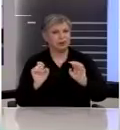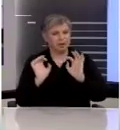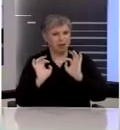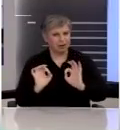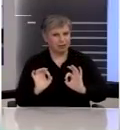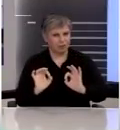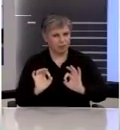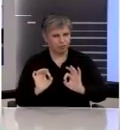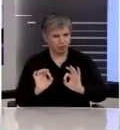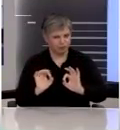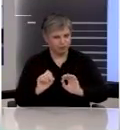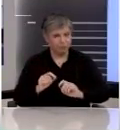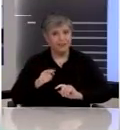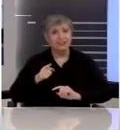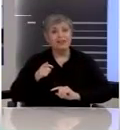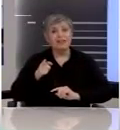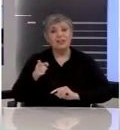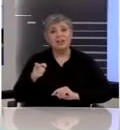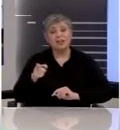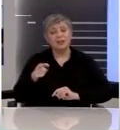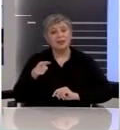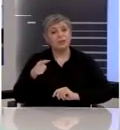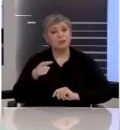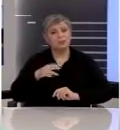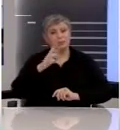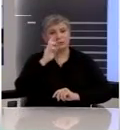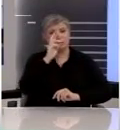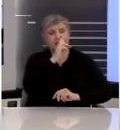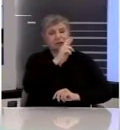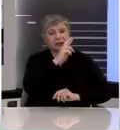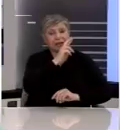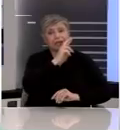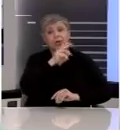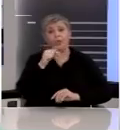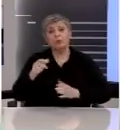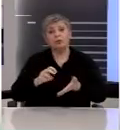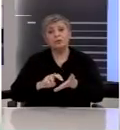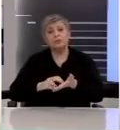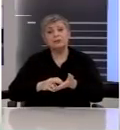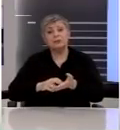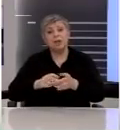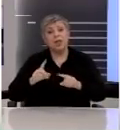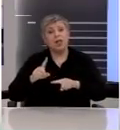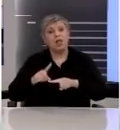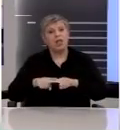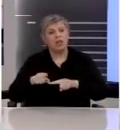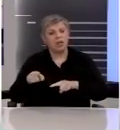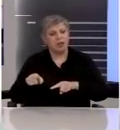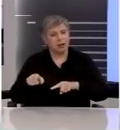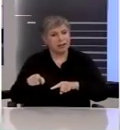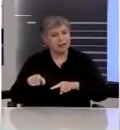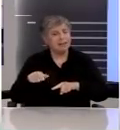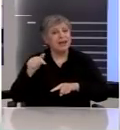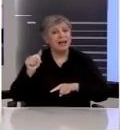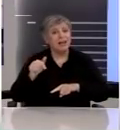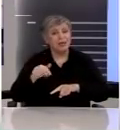στον στρατιωτικό ακόλουθό μας, στο στρατιωτικό ακόλουθο της χώρας, δεν έχουμε στη Σαουδική Αραβία, έχουμε όμως τα Ηνωμένα